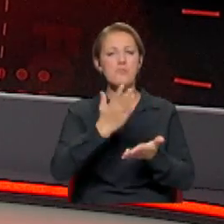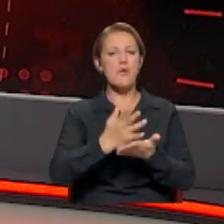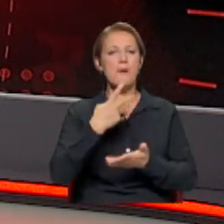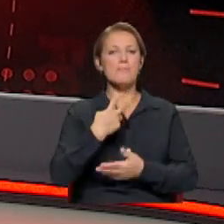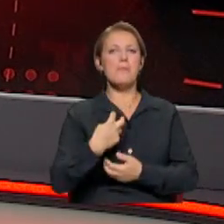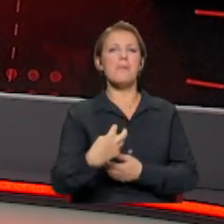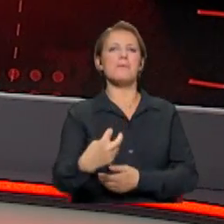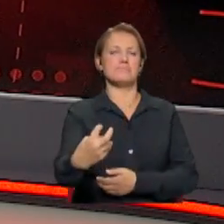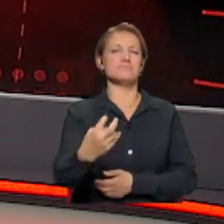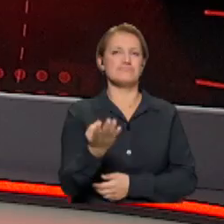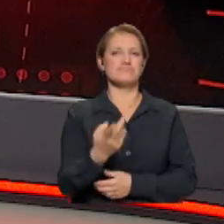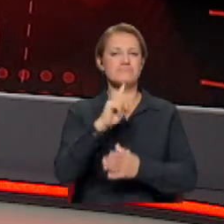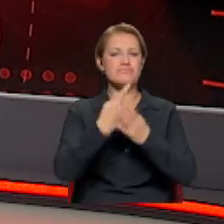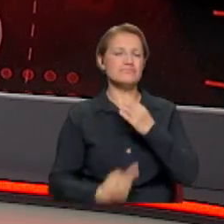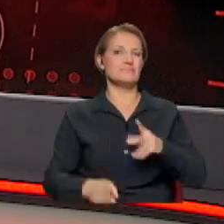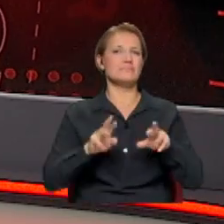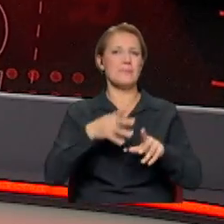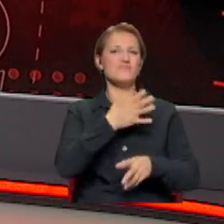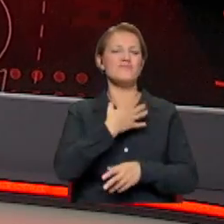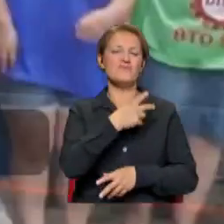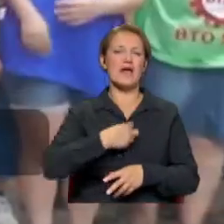vergi adaletsizliği için meydandaydı.